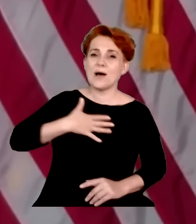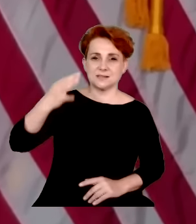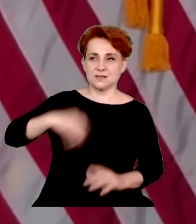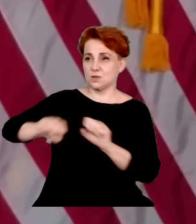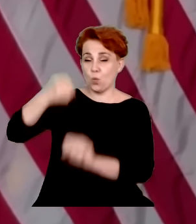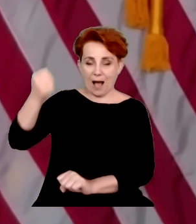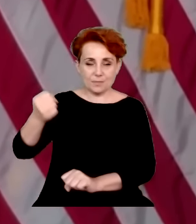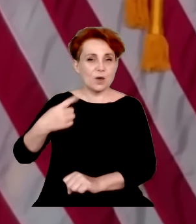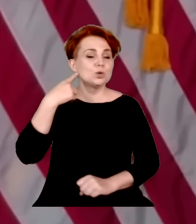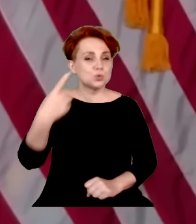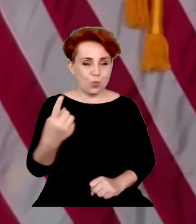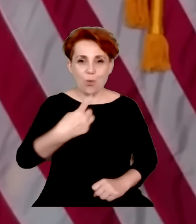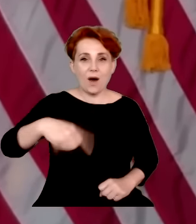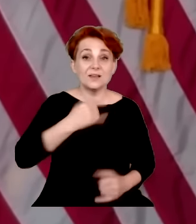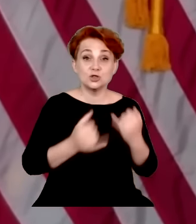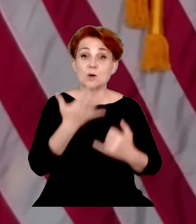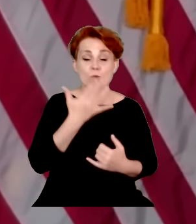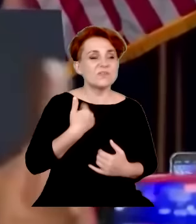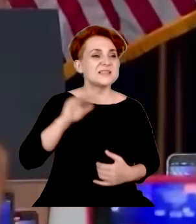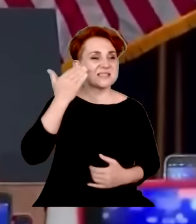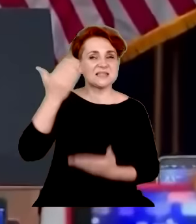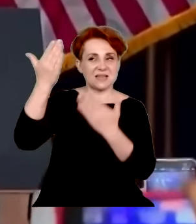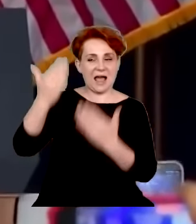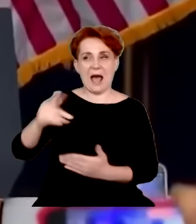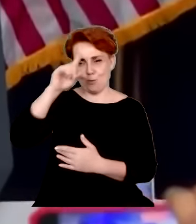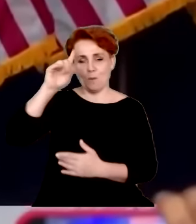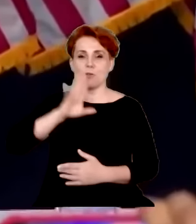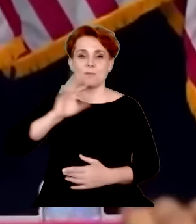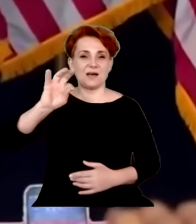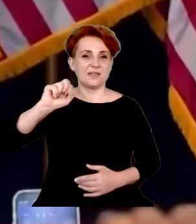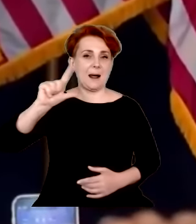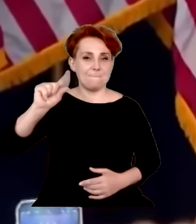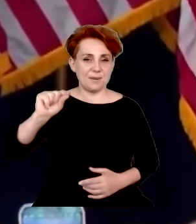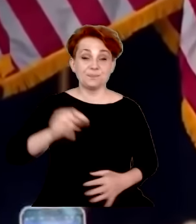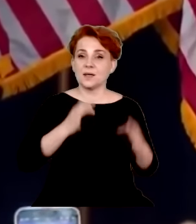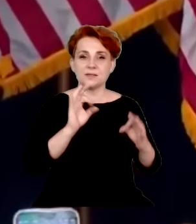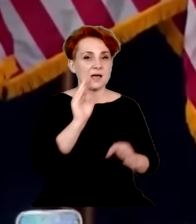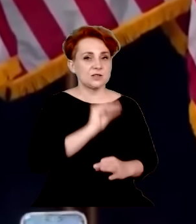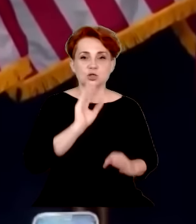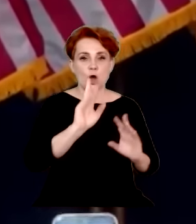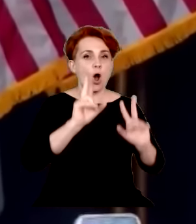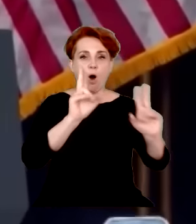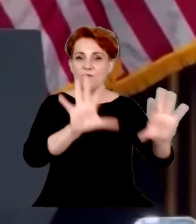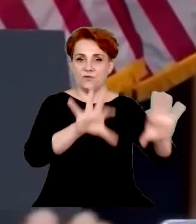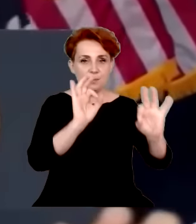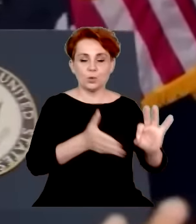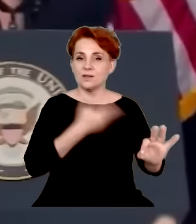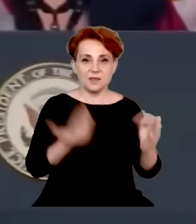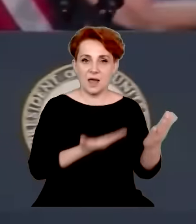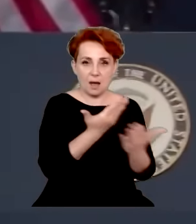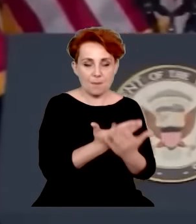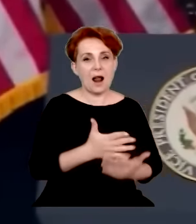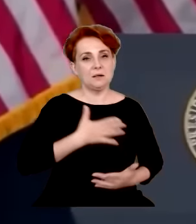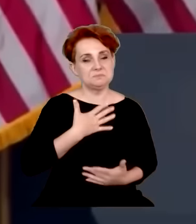mnie, kiedy mówię, że znam ludzi takich jak Donald Trump. Na razie Harris nie otrzymała oficjalnej nominacji, ale już teraz wydaje się być pełna optymizmu